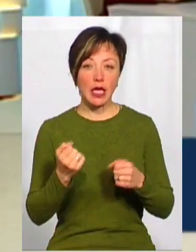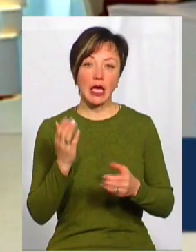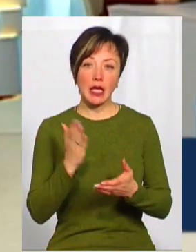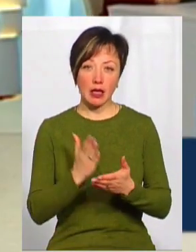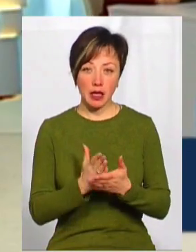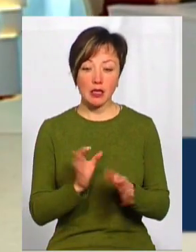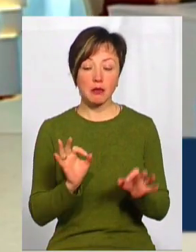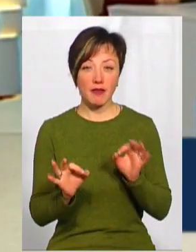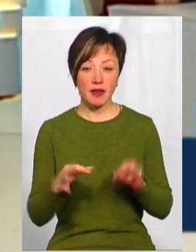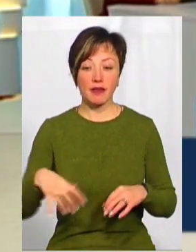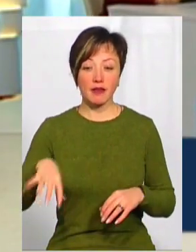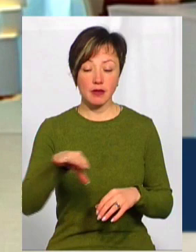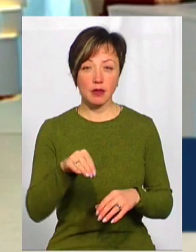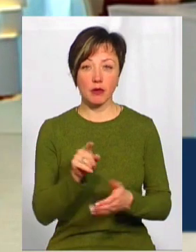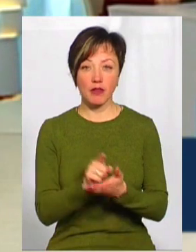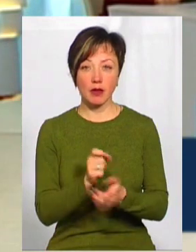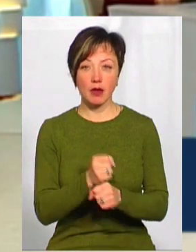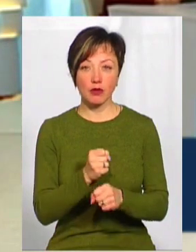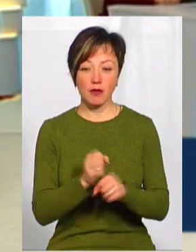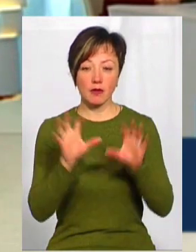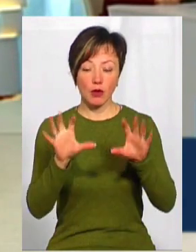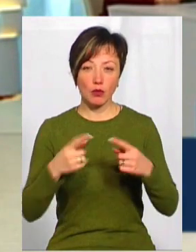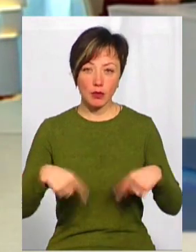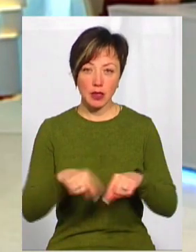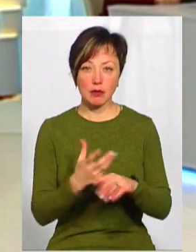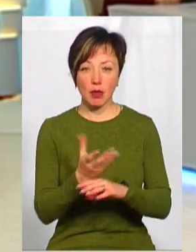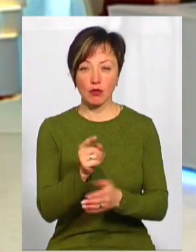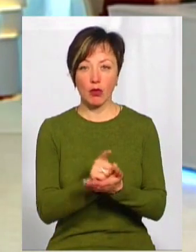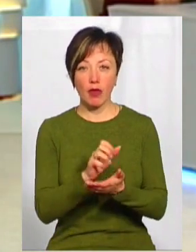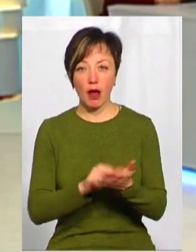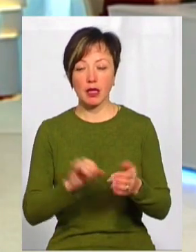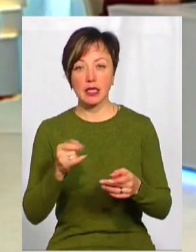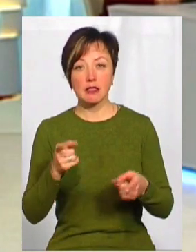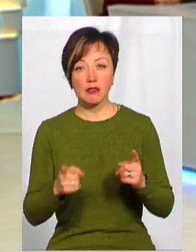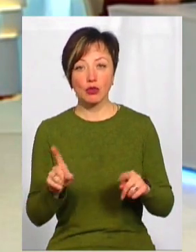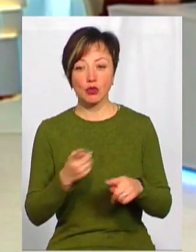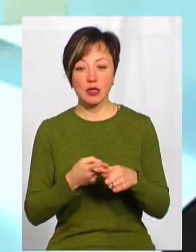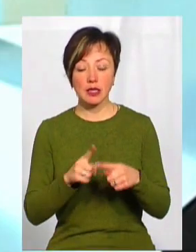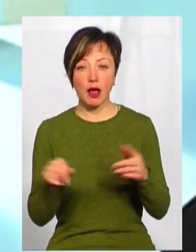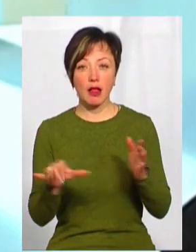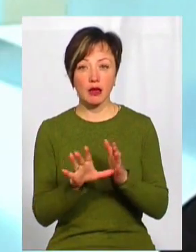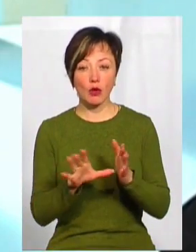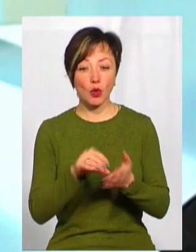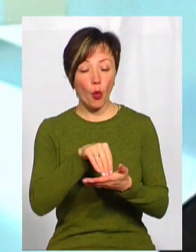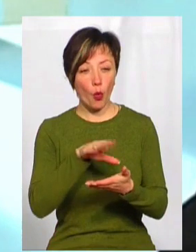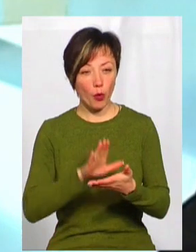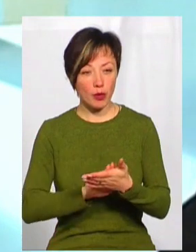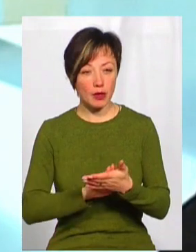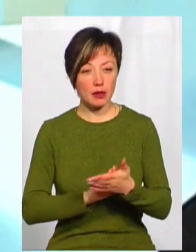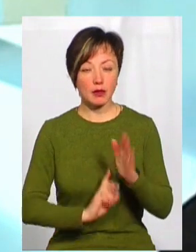є справедливим, що всі повинні працювати в правовому полі, сплачувати податки. І звісно, що оцей електронний облік,